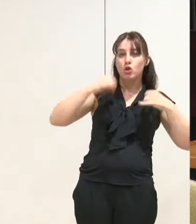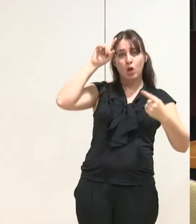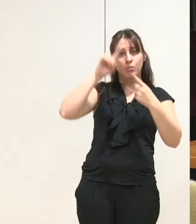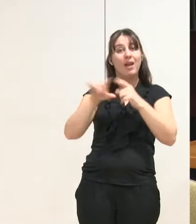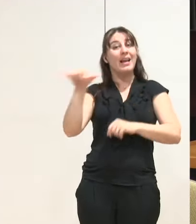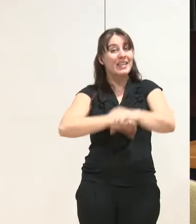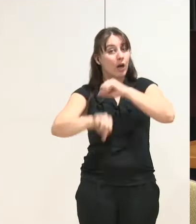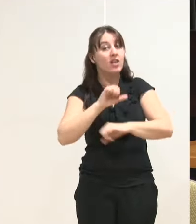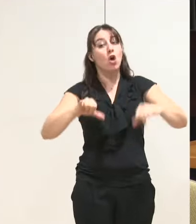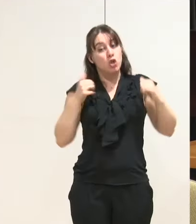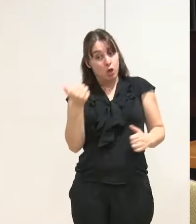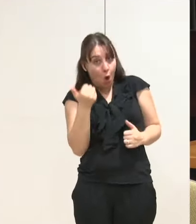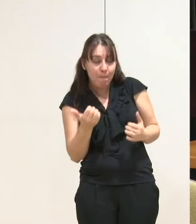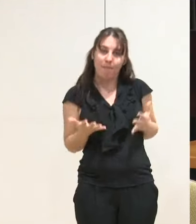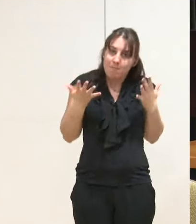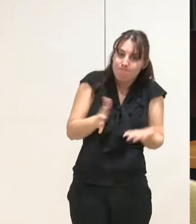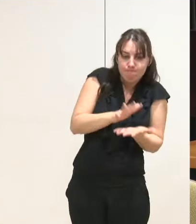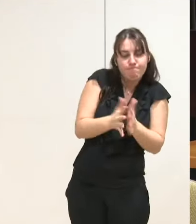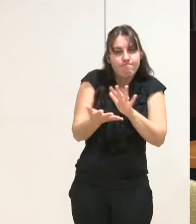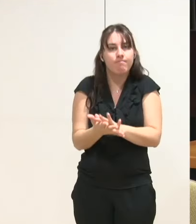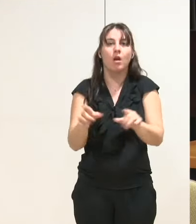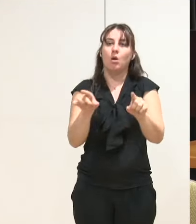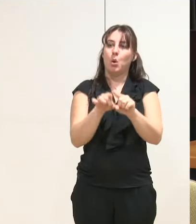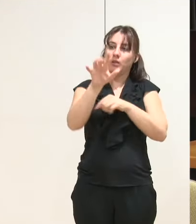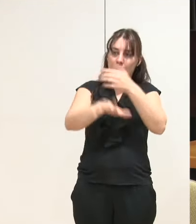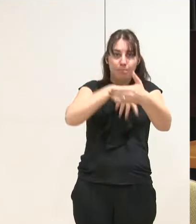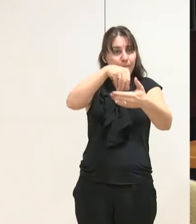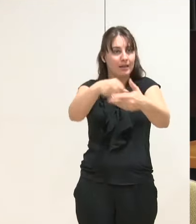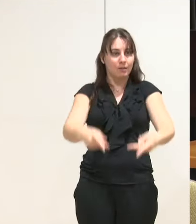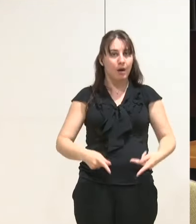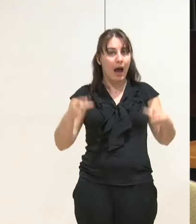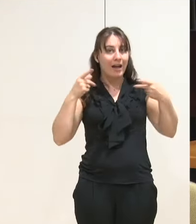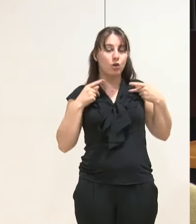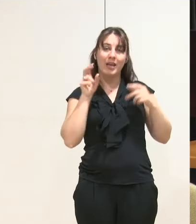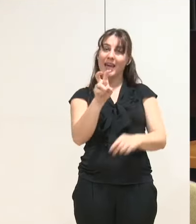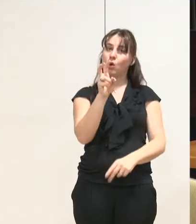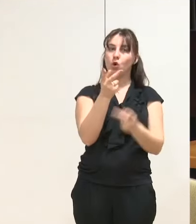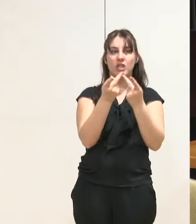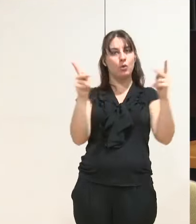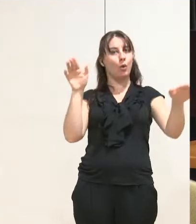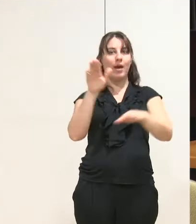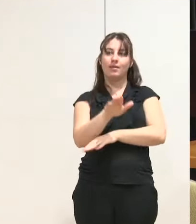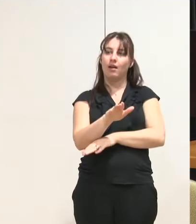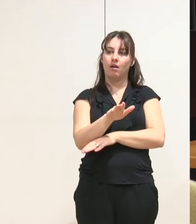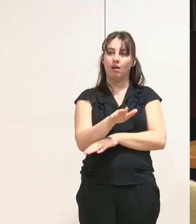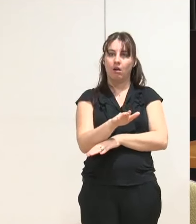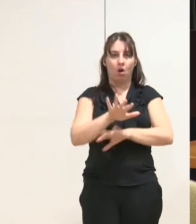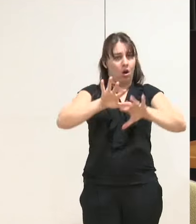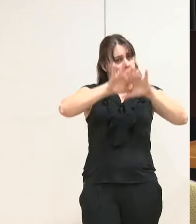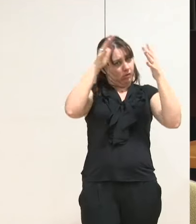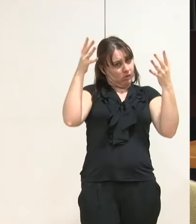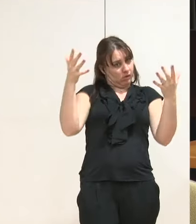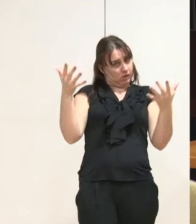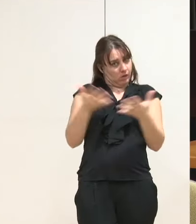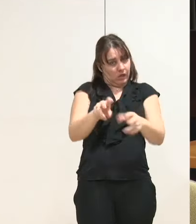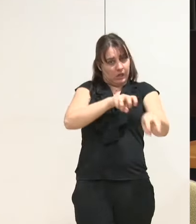jeunes et on a même participé à un atelier d'écologie urbaine euh donc ce qui